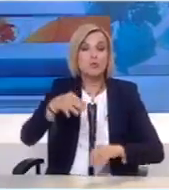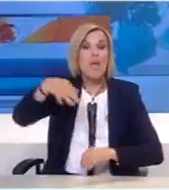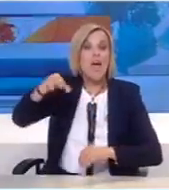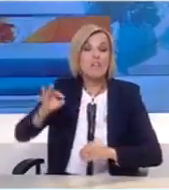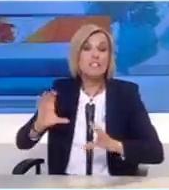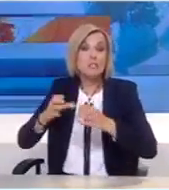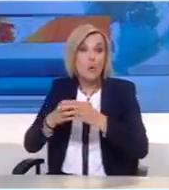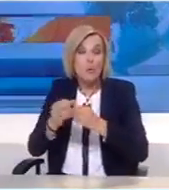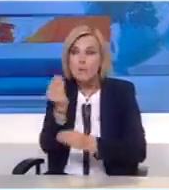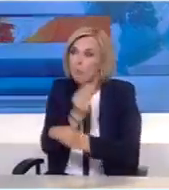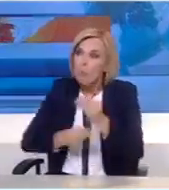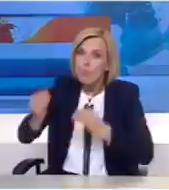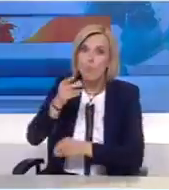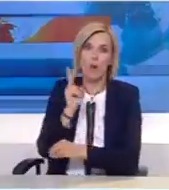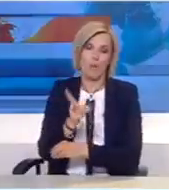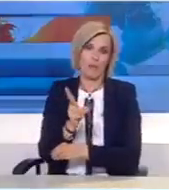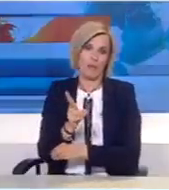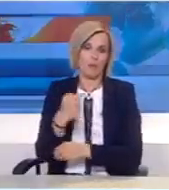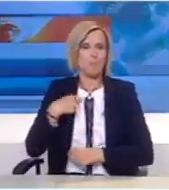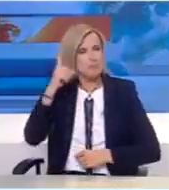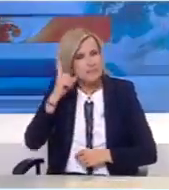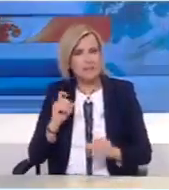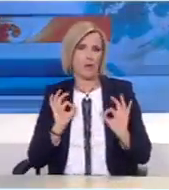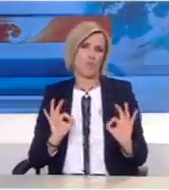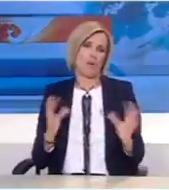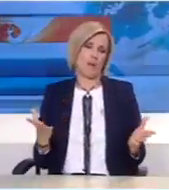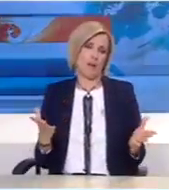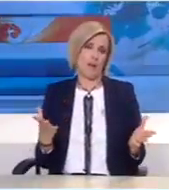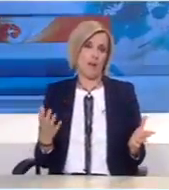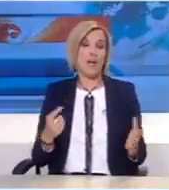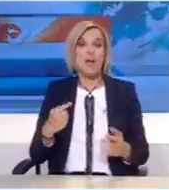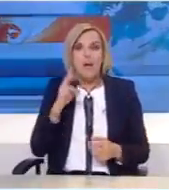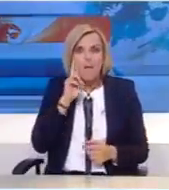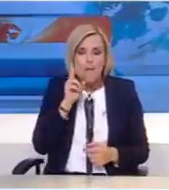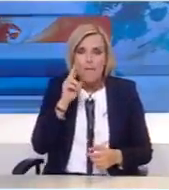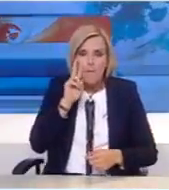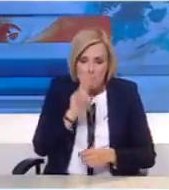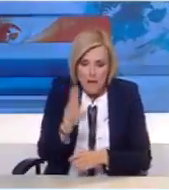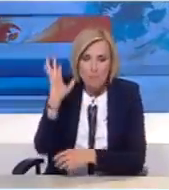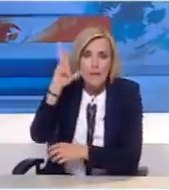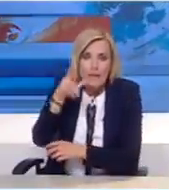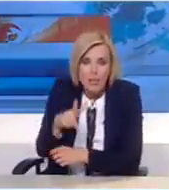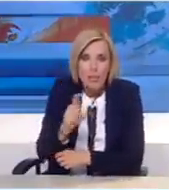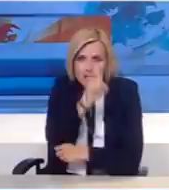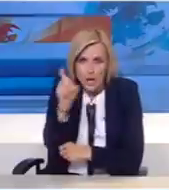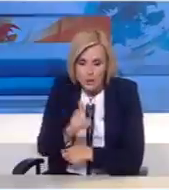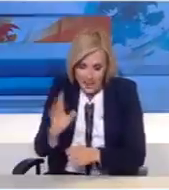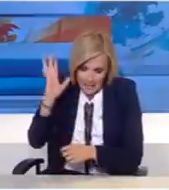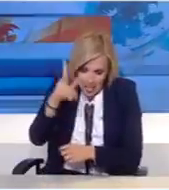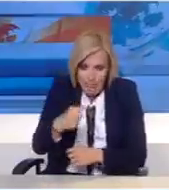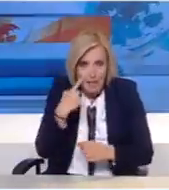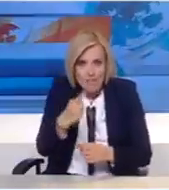κινδυνεύουν περισσότερο. Αυτό το ξέρουμε. Αυτό το ζούμε στην πιο τραγική του